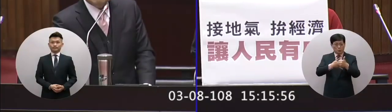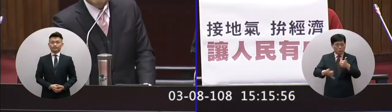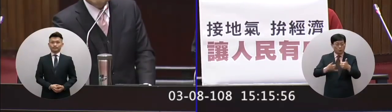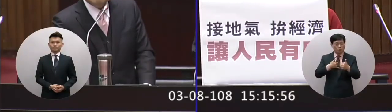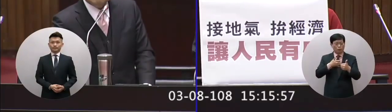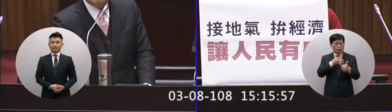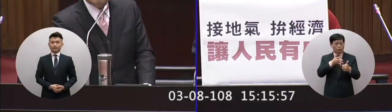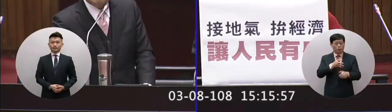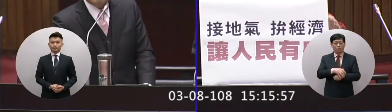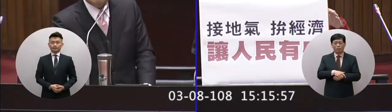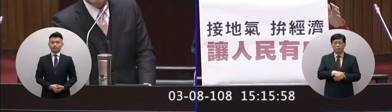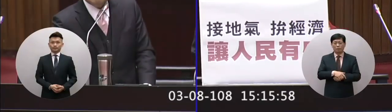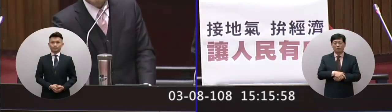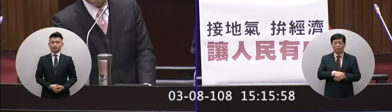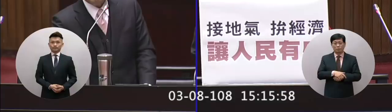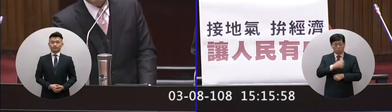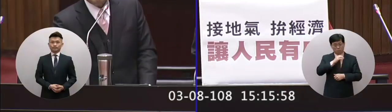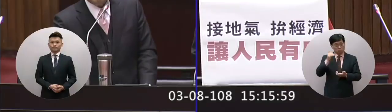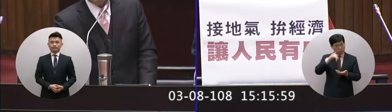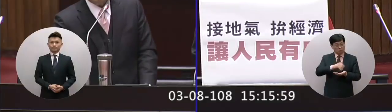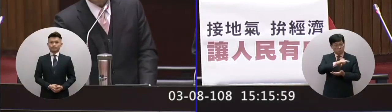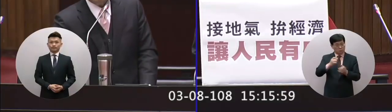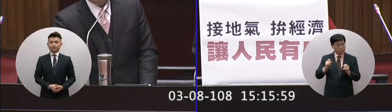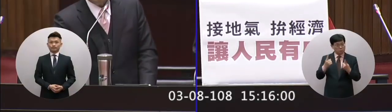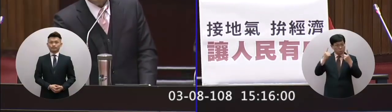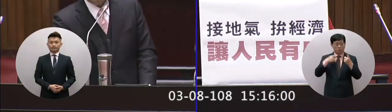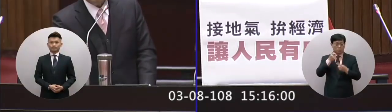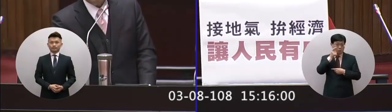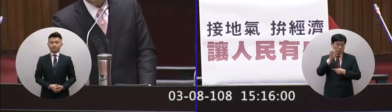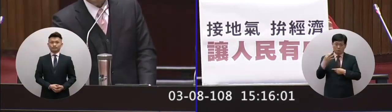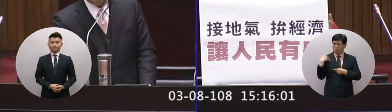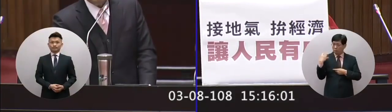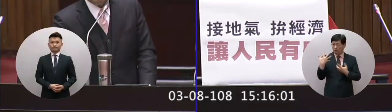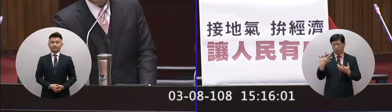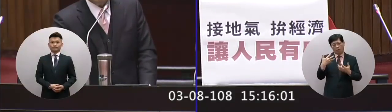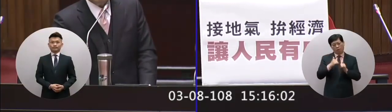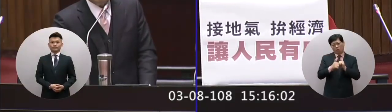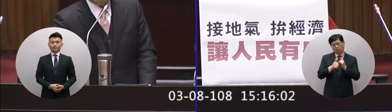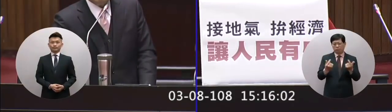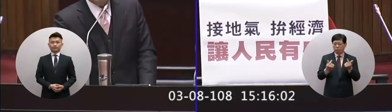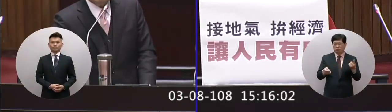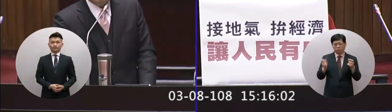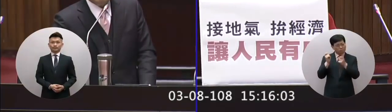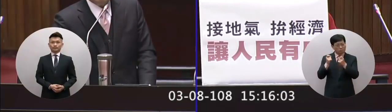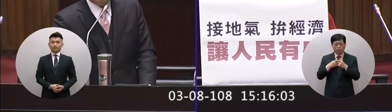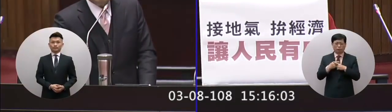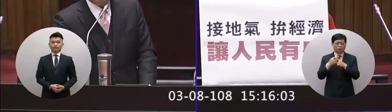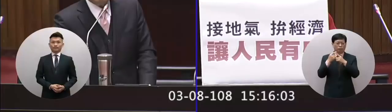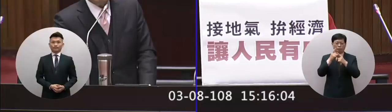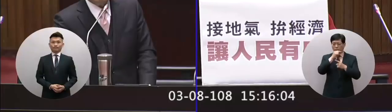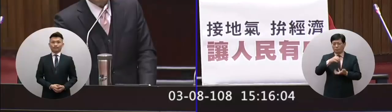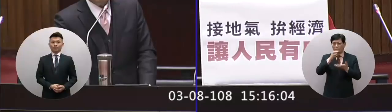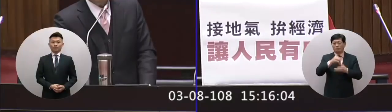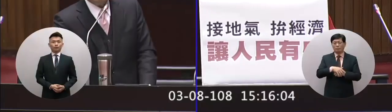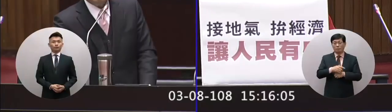这个质询哦。那物价上涨，薪资不上涨，一直是大家好像最近朗朗上口的一